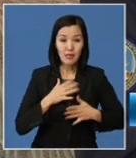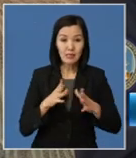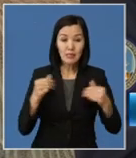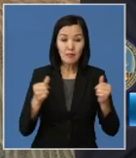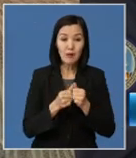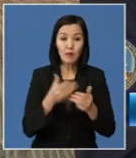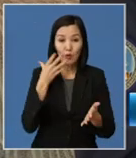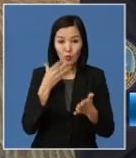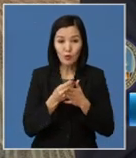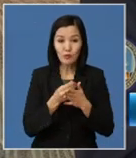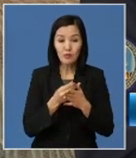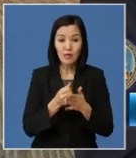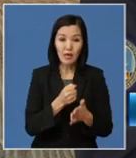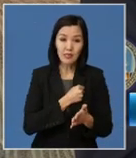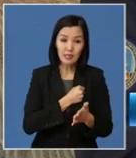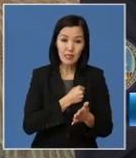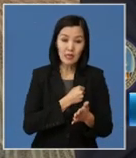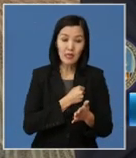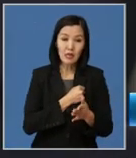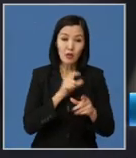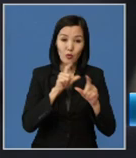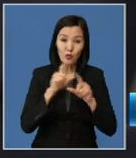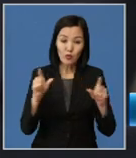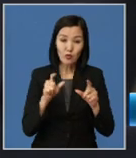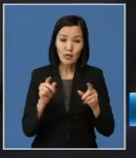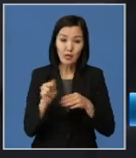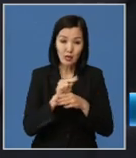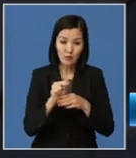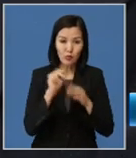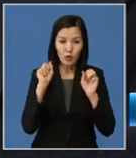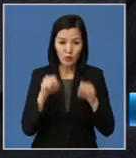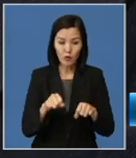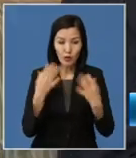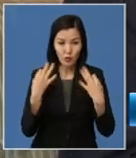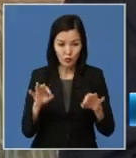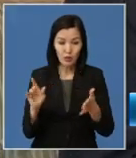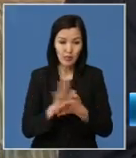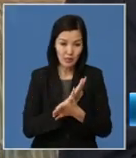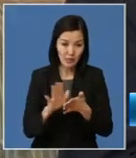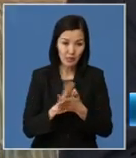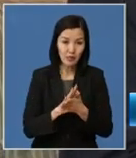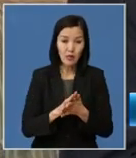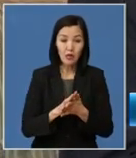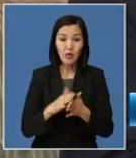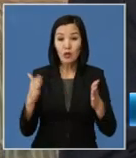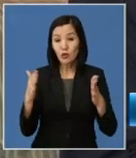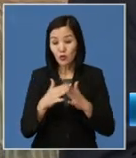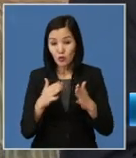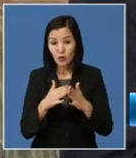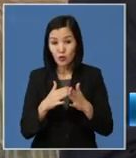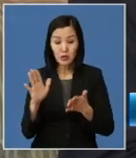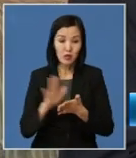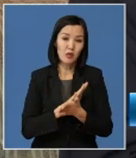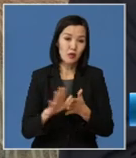өзімді әскери госпитальда емдеуге құқым бар. Бір жеңілдіктің бірі осы мына осы отырған үйді маған Қорғаныс министрлігі тегін